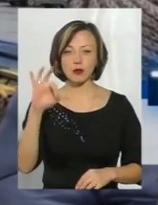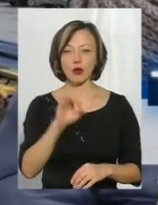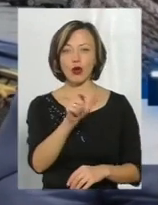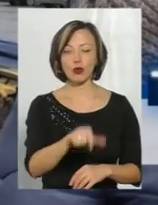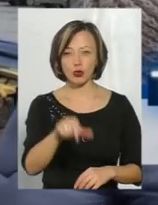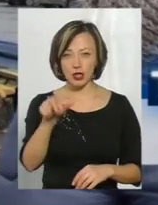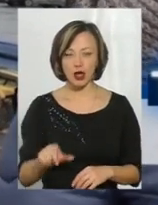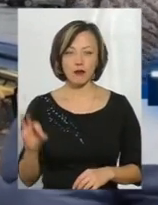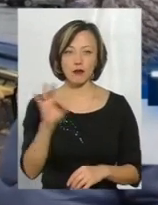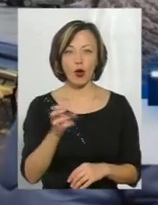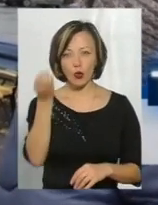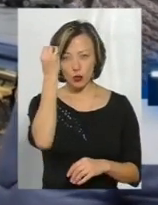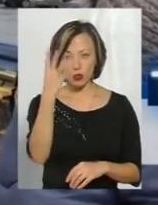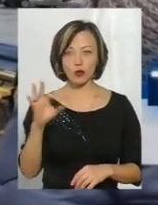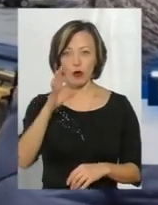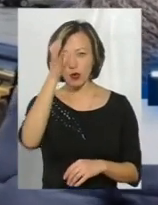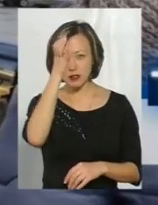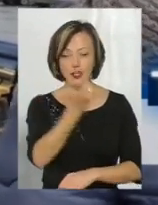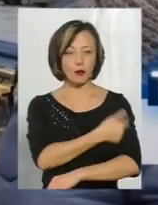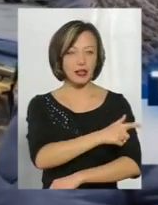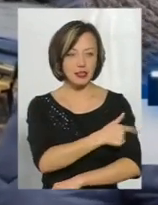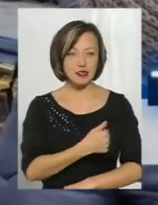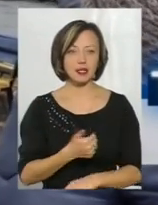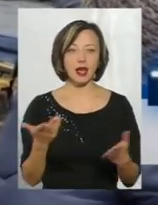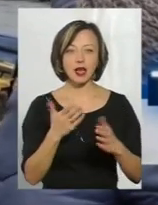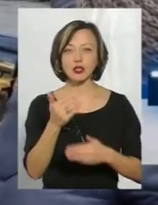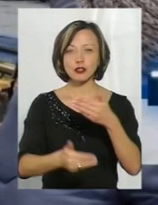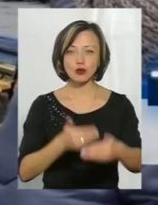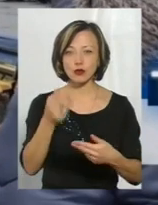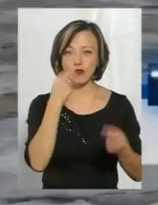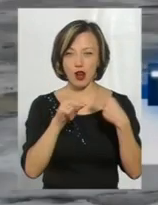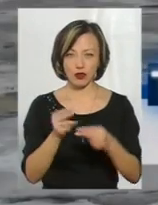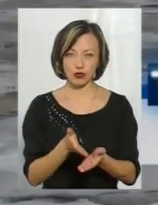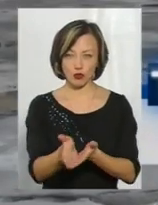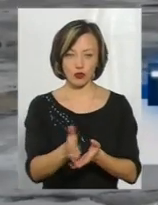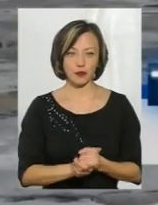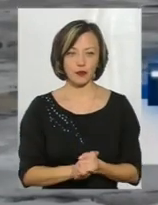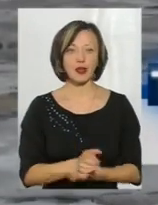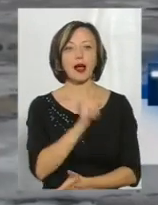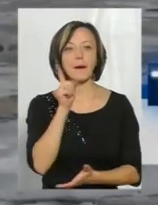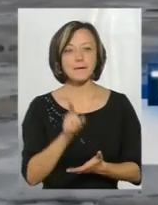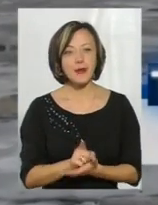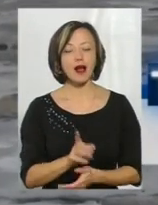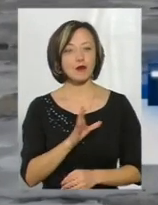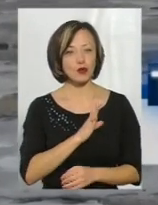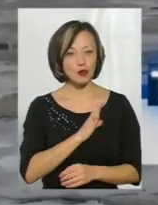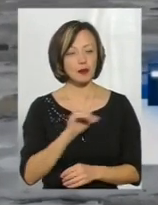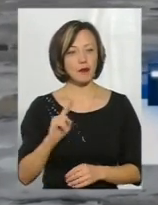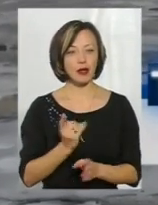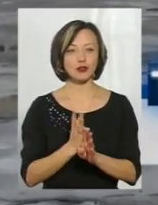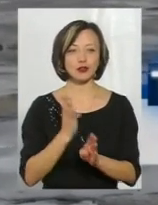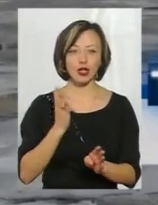про культуру, про освіту, про медицину, про якісь зрушення і в кращу сторону. Має бути, перш за